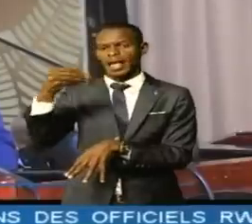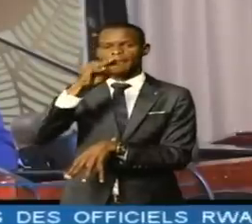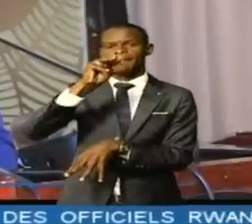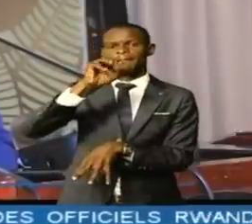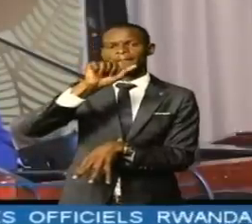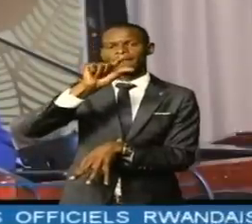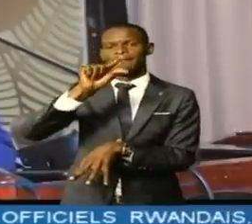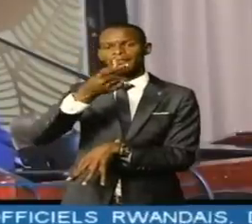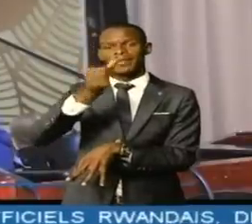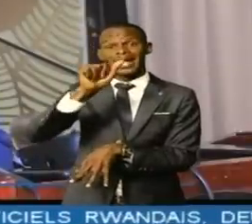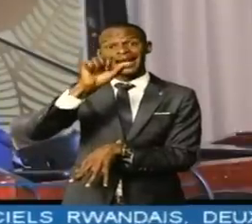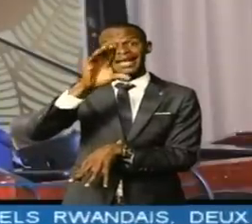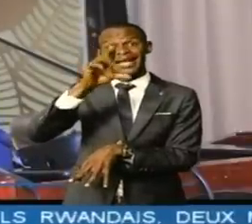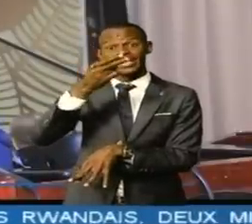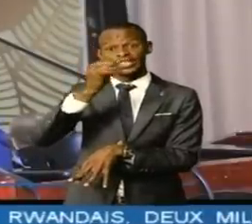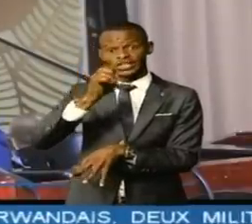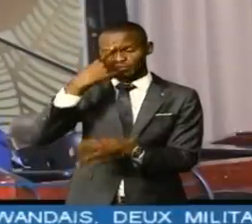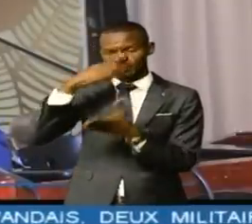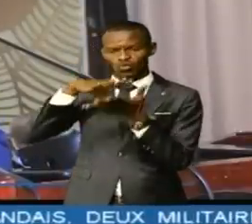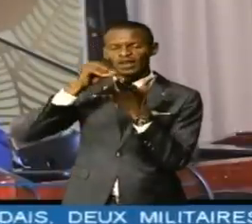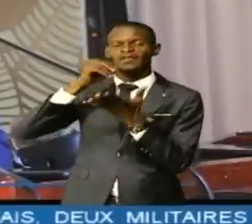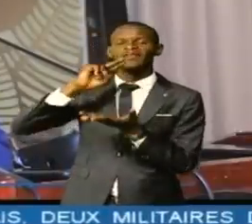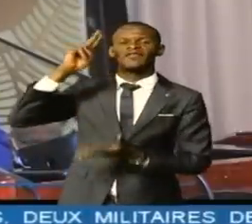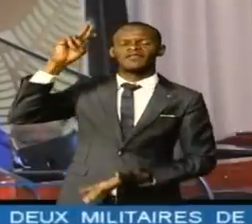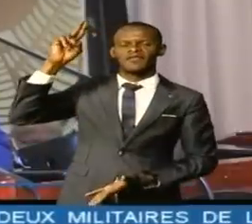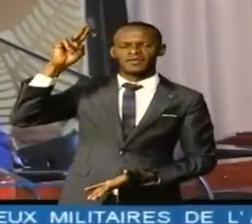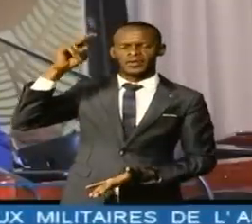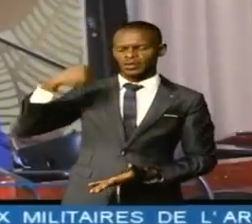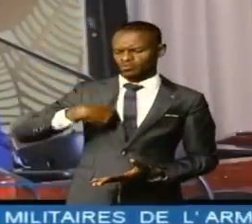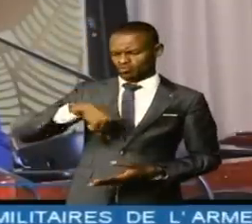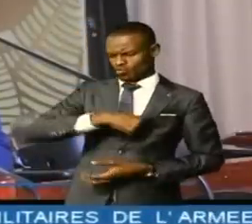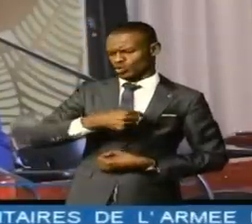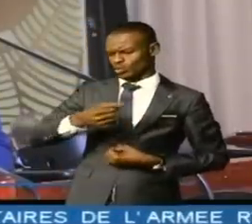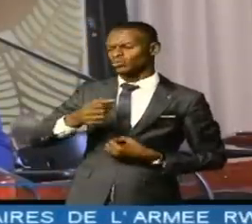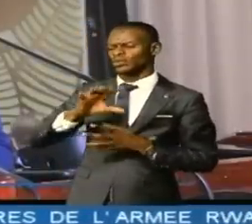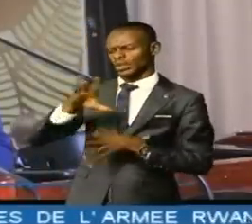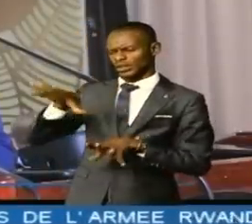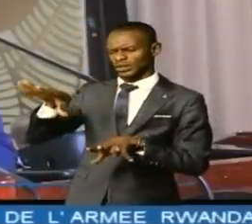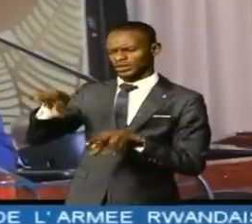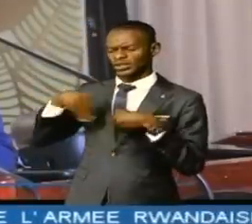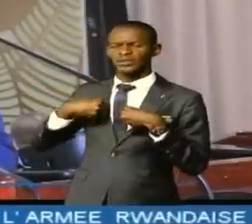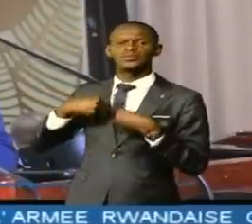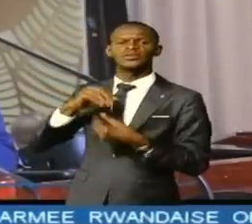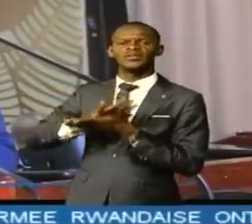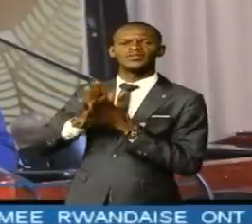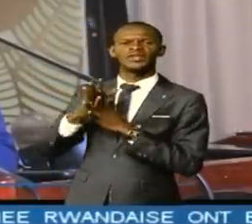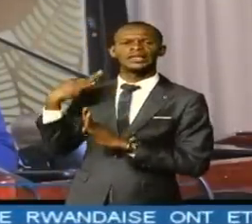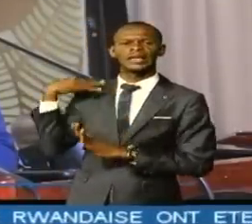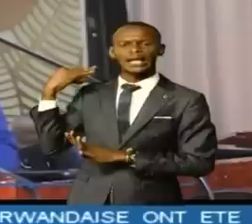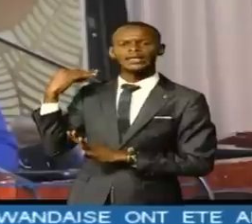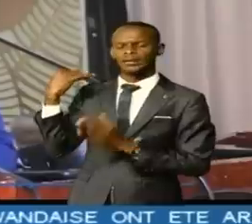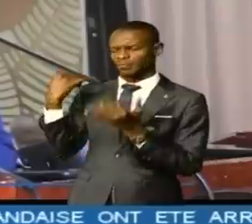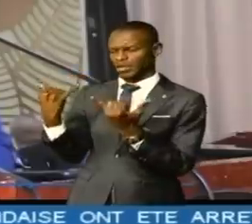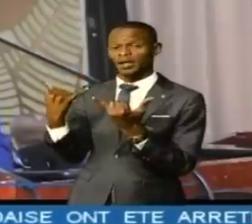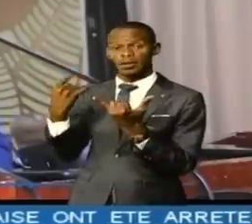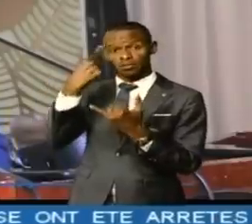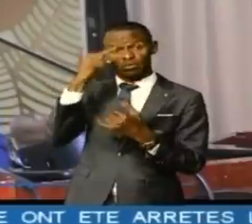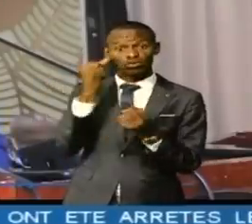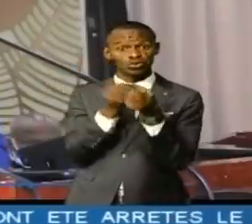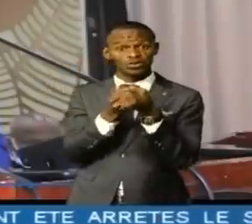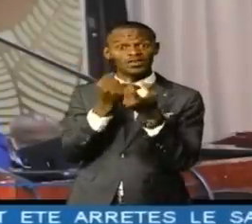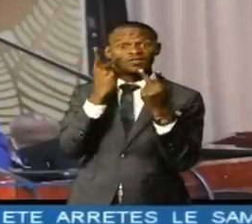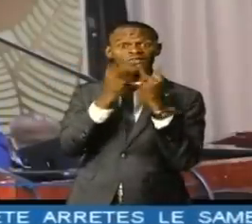valorisant la formation du capital humain, a inscrit son mandat sur l'ouverture de notre pays à l'Afrique et au